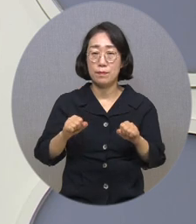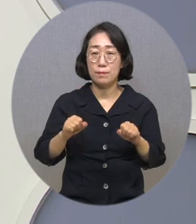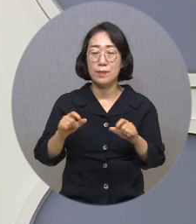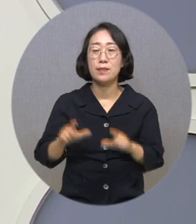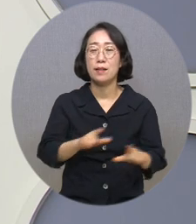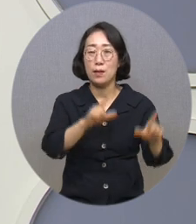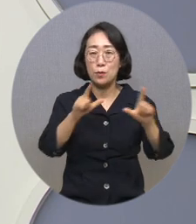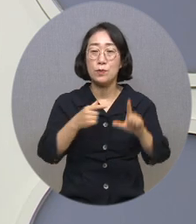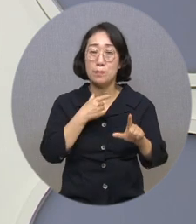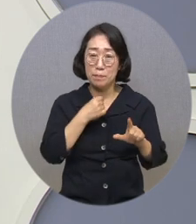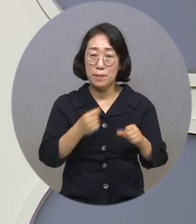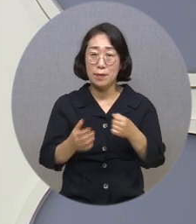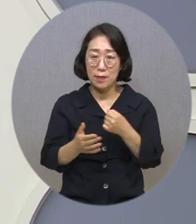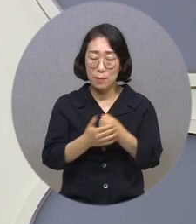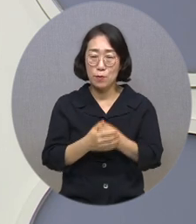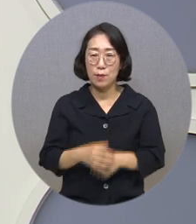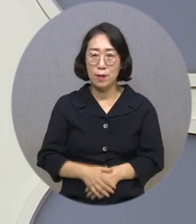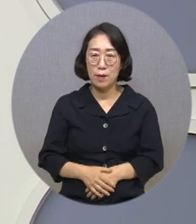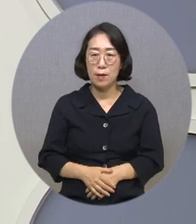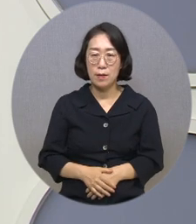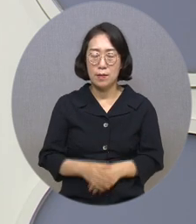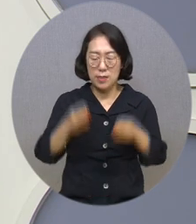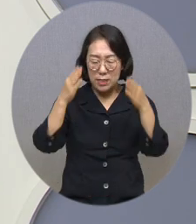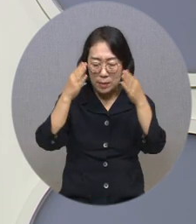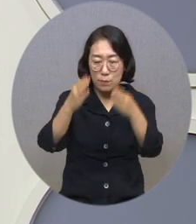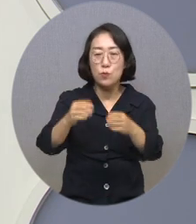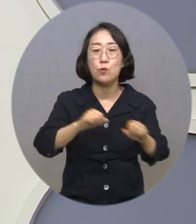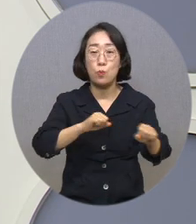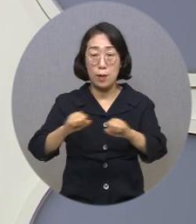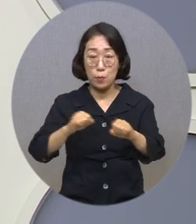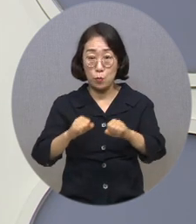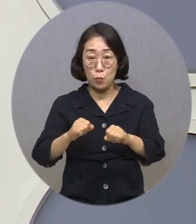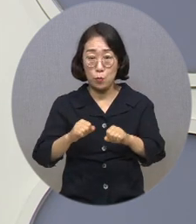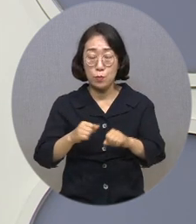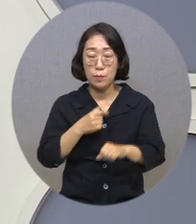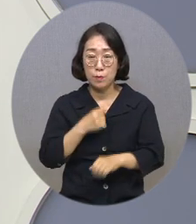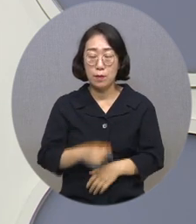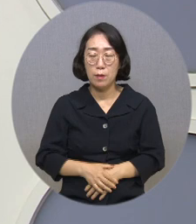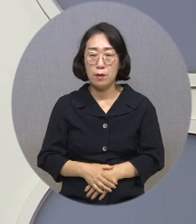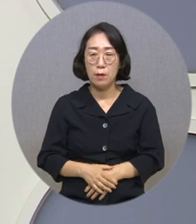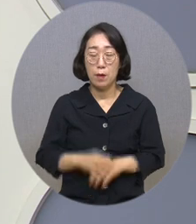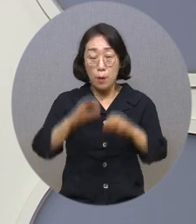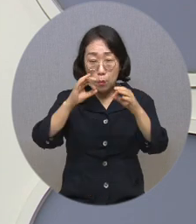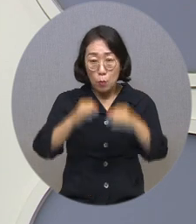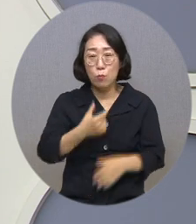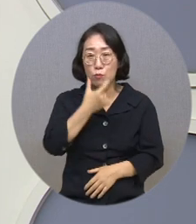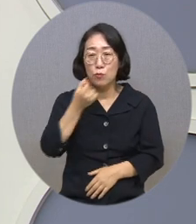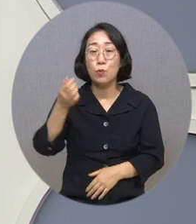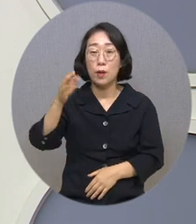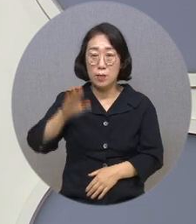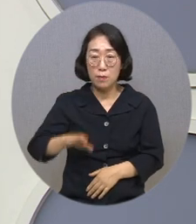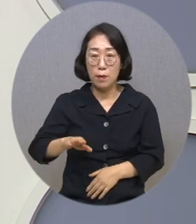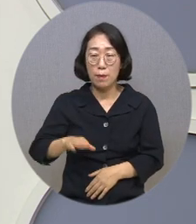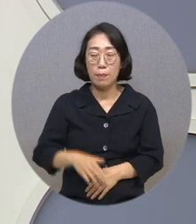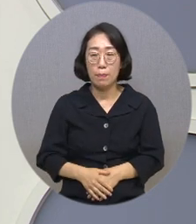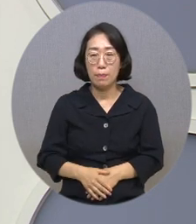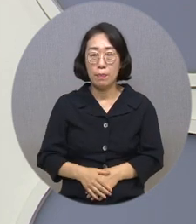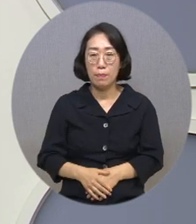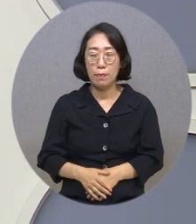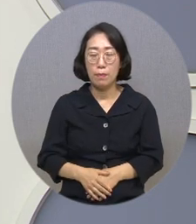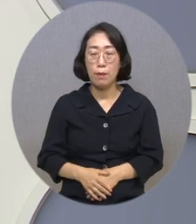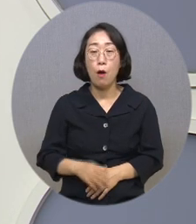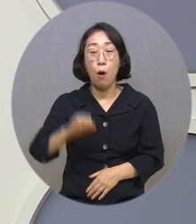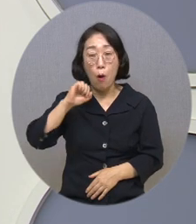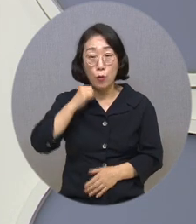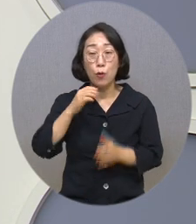한 부분도 일부 있고요. 근데 이제 제가 부족하지만 늘 생각하는 게 그 어려울 때일수록 원칙을 지켜라. 이제